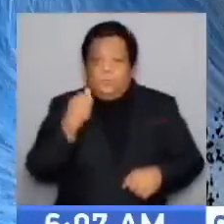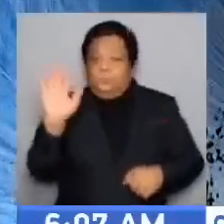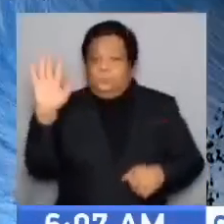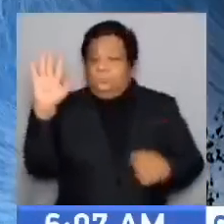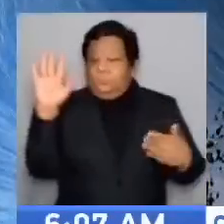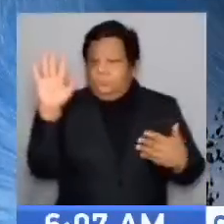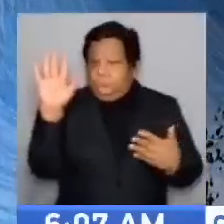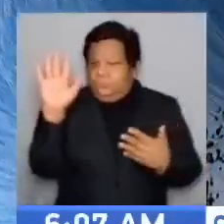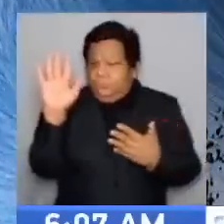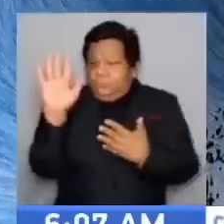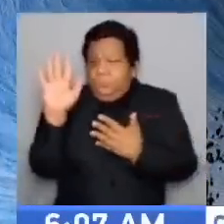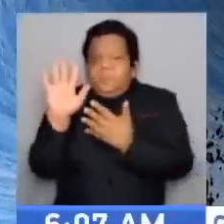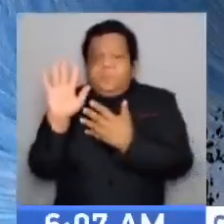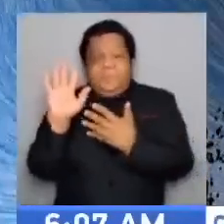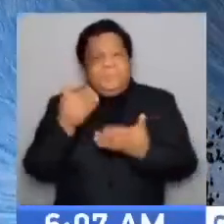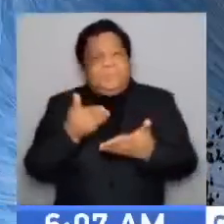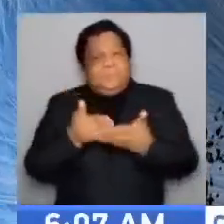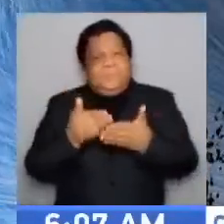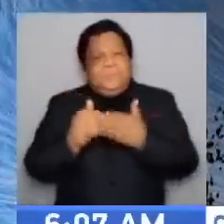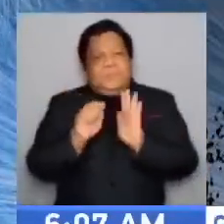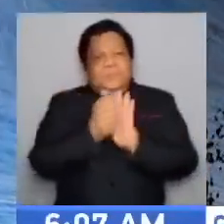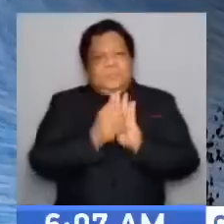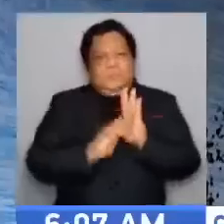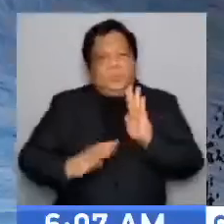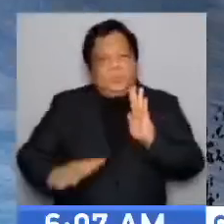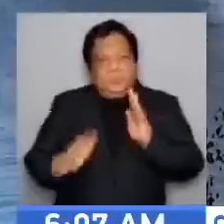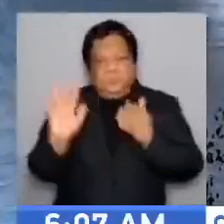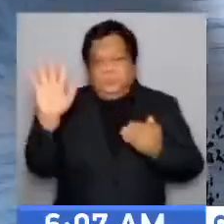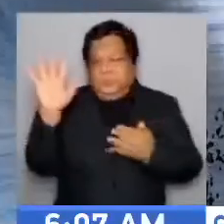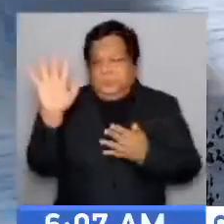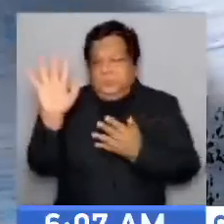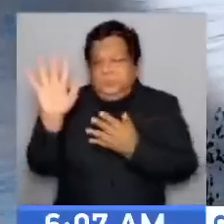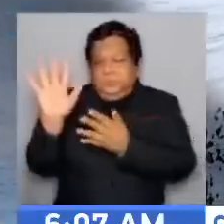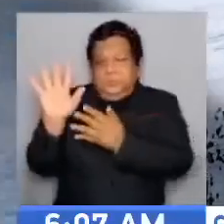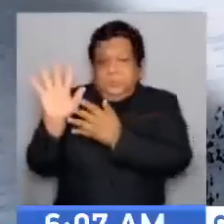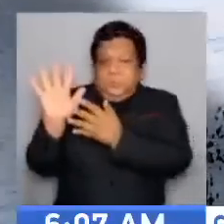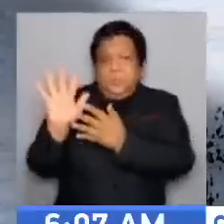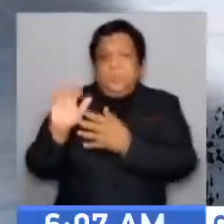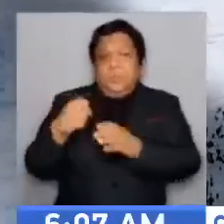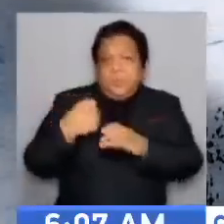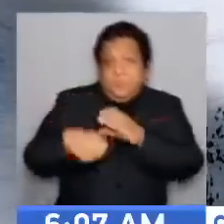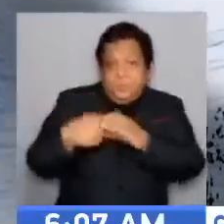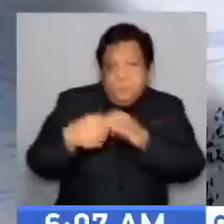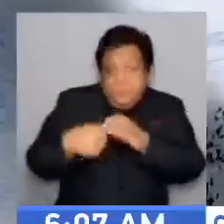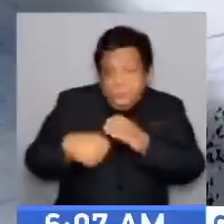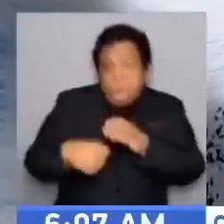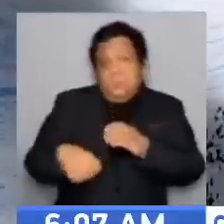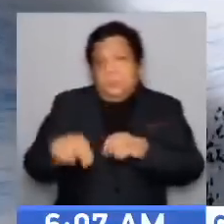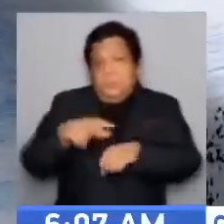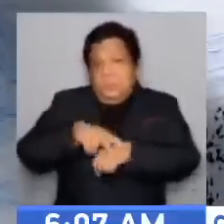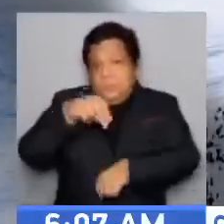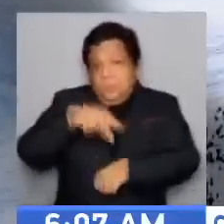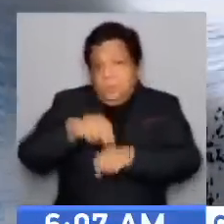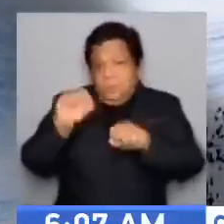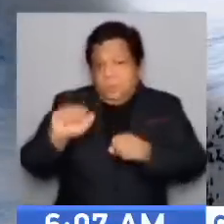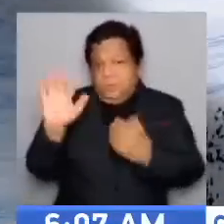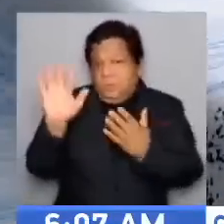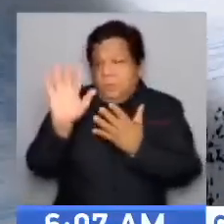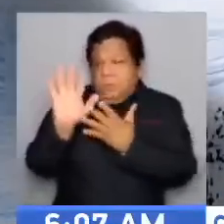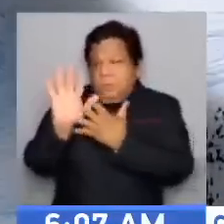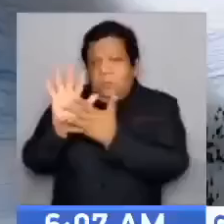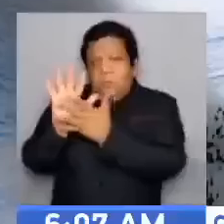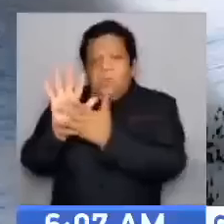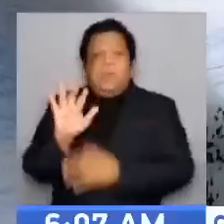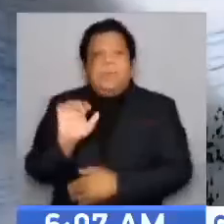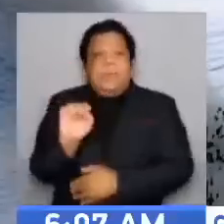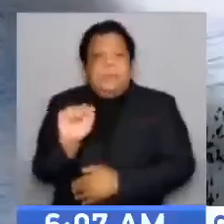Catanduanes. Maaari rin tumama ang sentro nito sa Camarines Sur at Camarines Norte. Pagdating ng Sabado ng hapon, posibleng mag-landfall naman ang bagyo